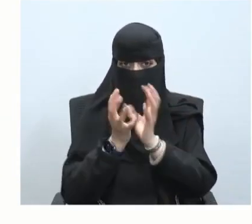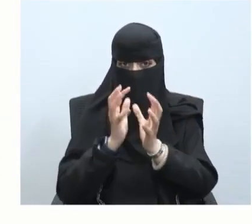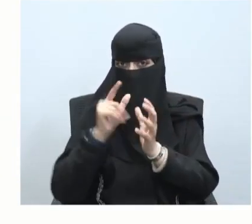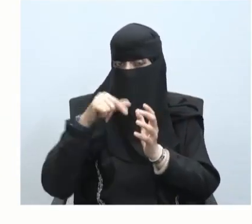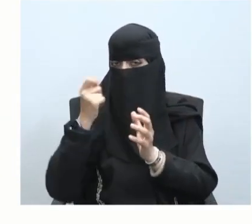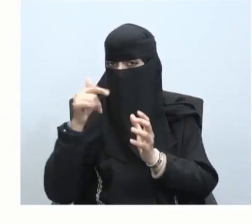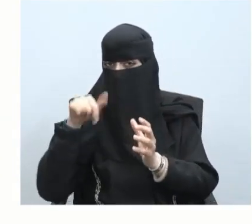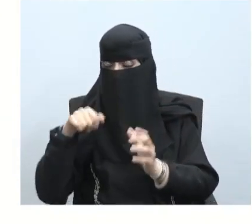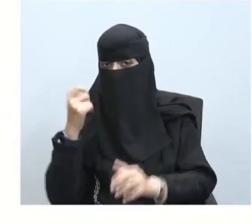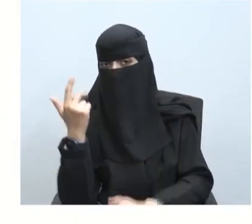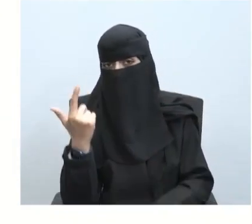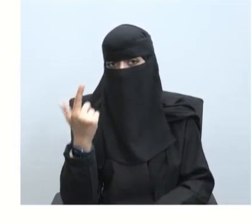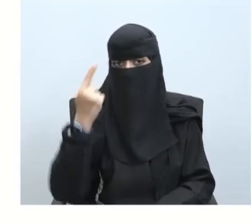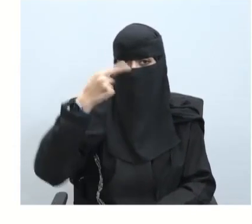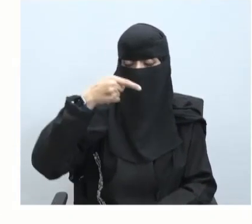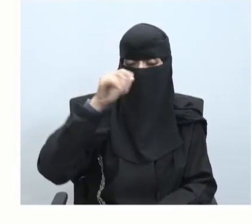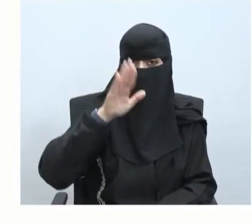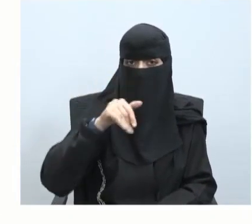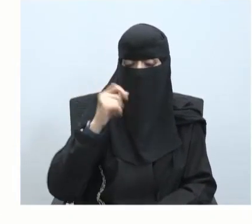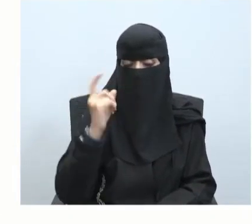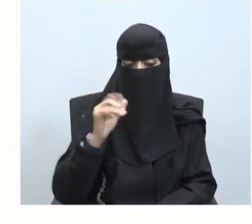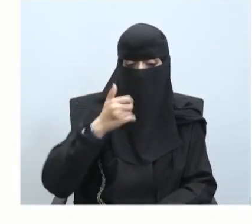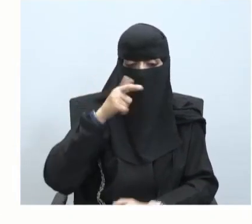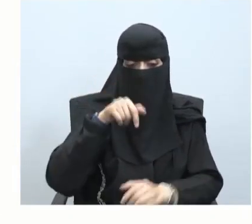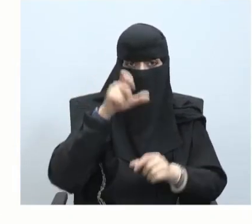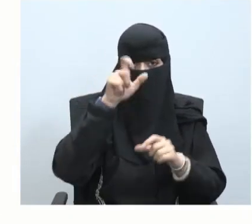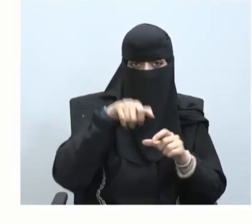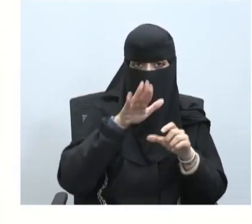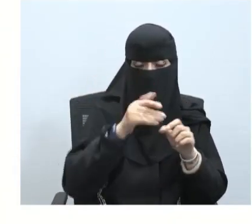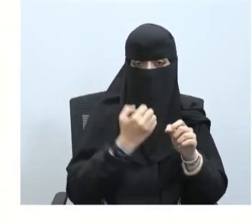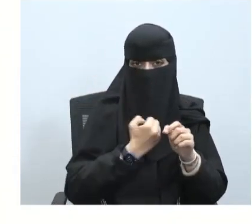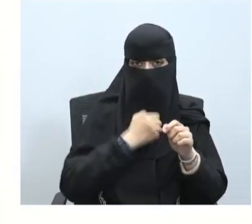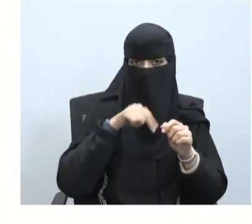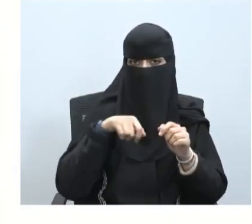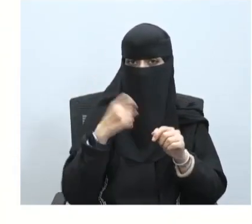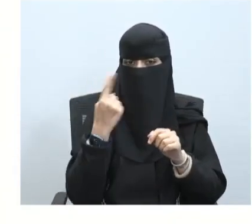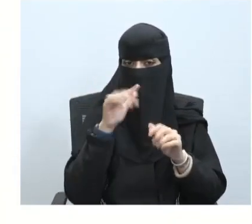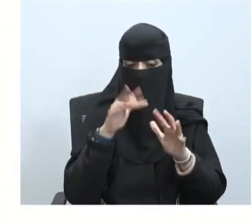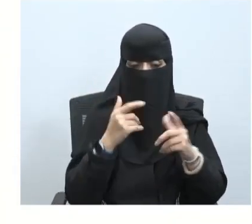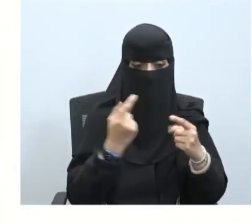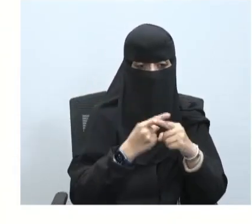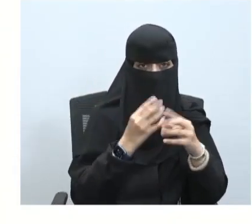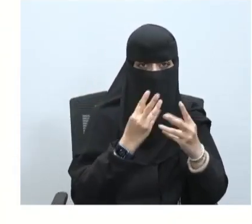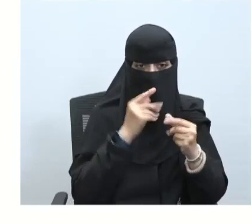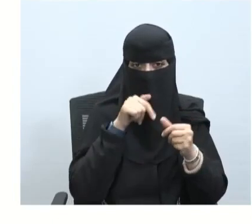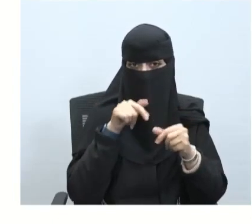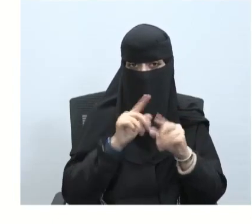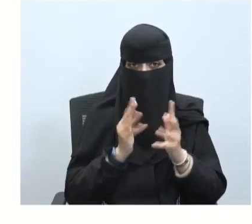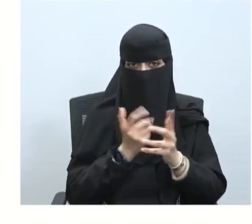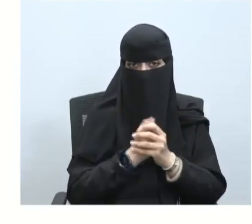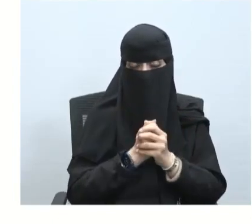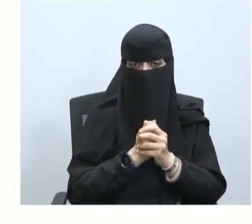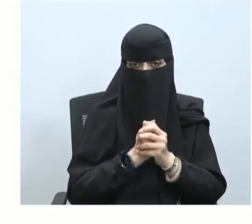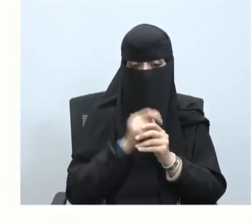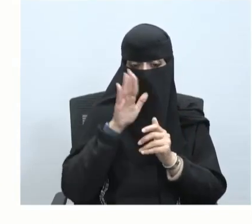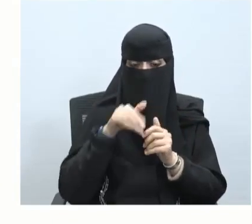كم 17 ريالا وهنا هذه النقود التي لديه ما مجموع هذه النقود ابنائي